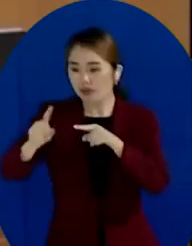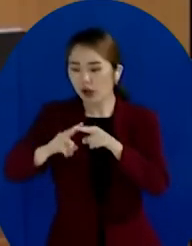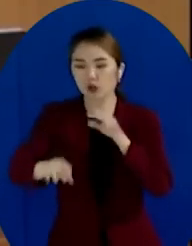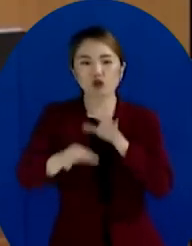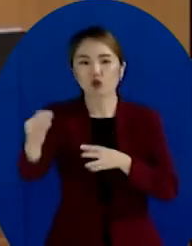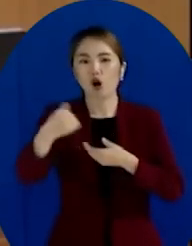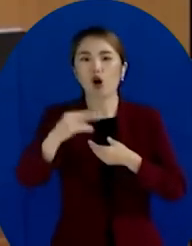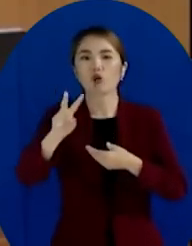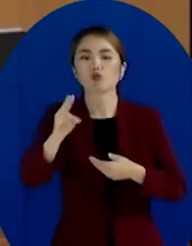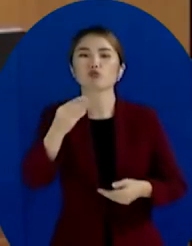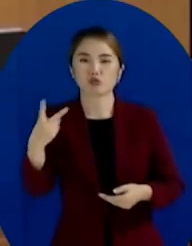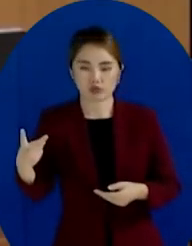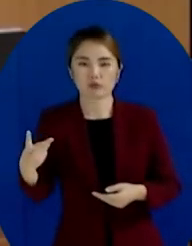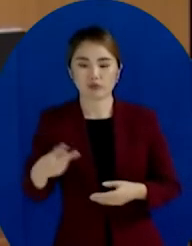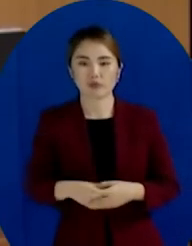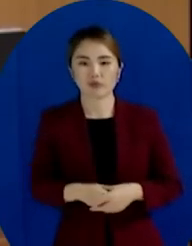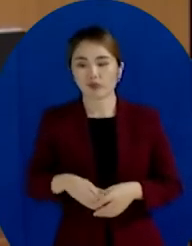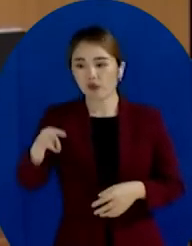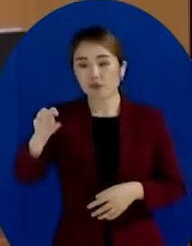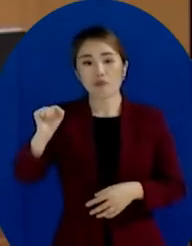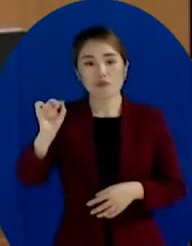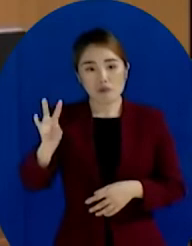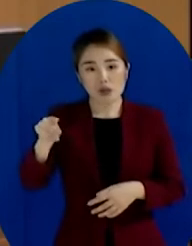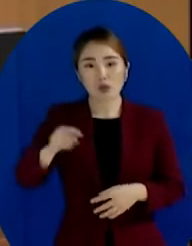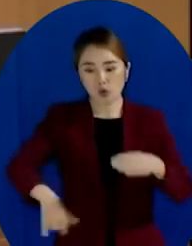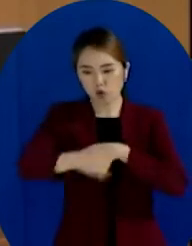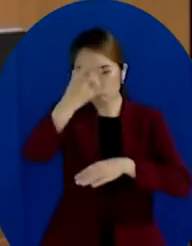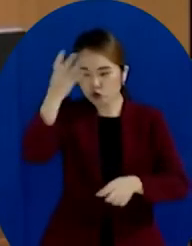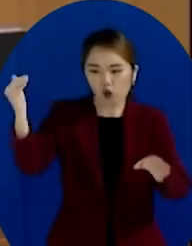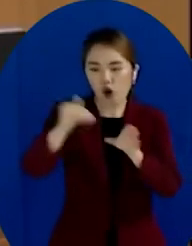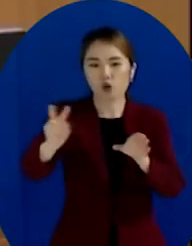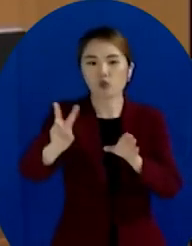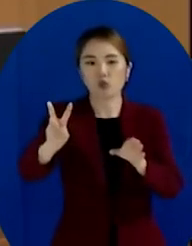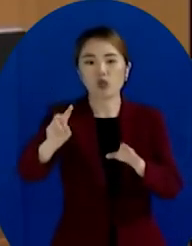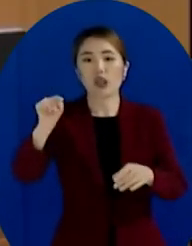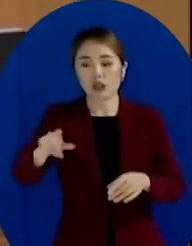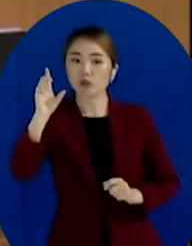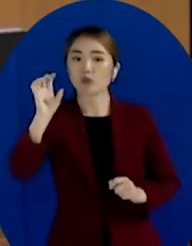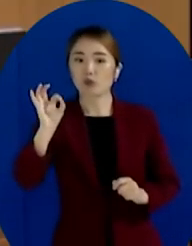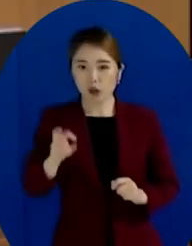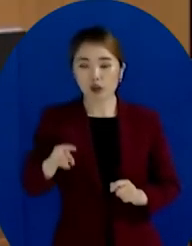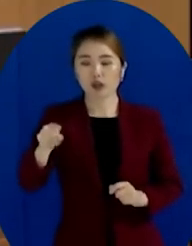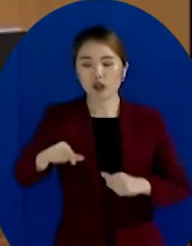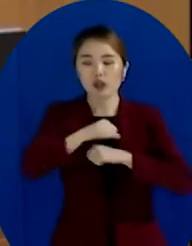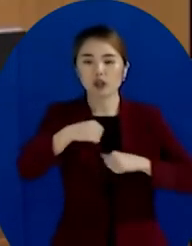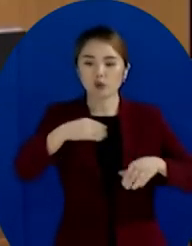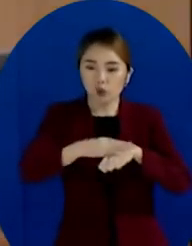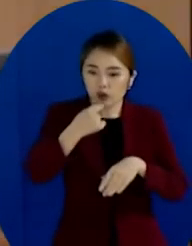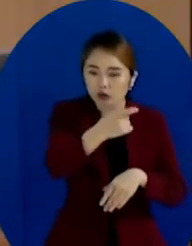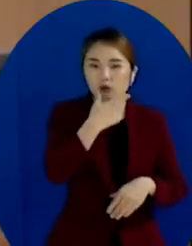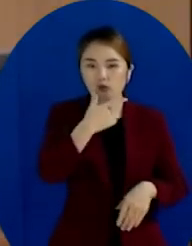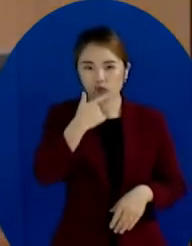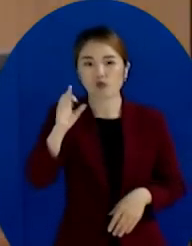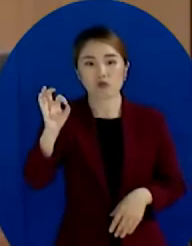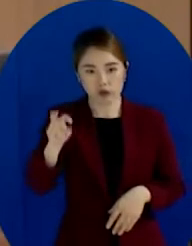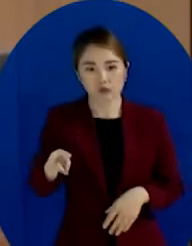бас энэ ч дахин хэлчих. Ардын намын нэрийн өмнөөс улс төрд барилдахгүй шүү. Энэ зээлээ төлөхгүй бол ард түмнээс уучлалт гуйхгүй бол.